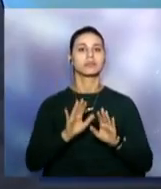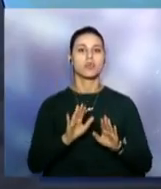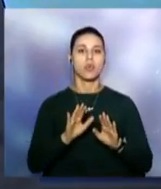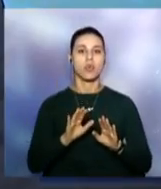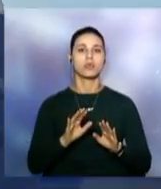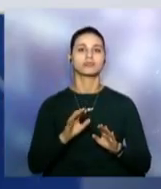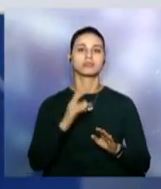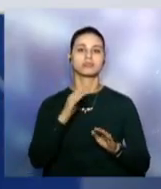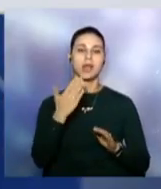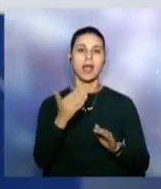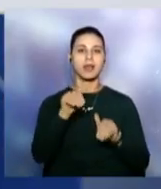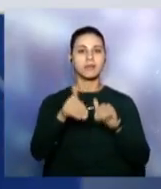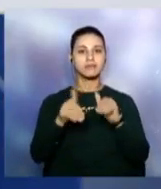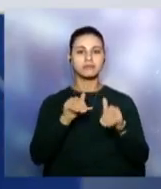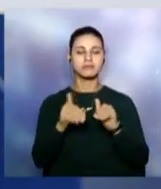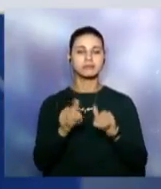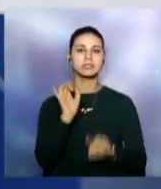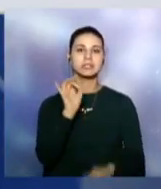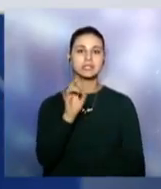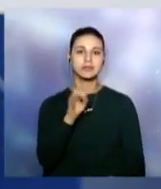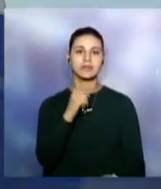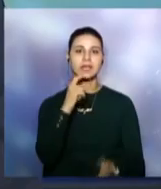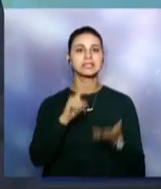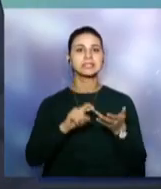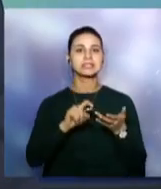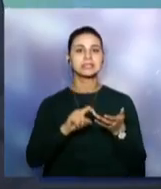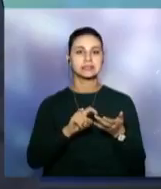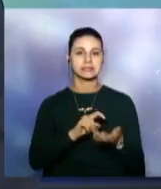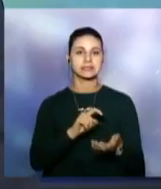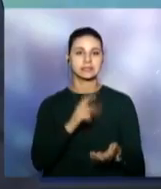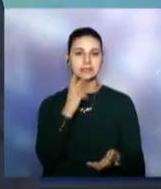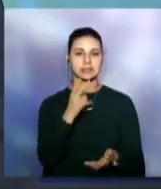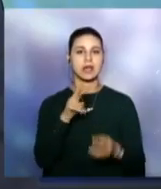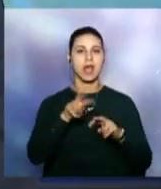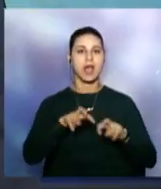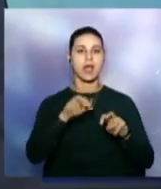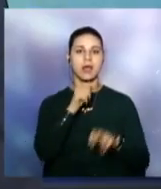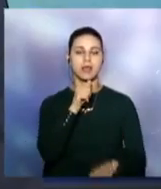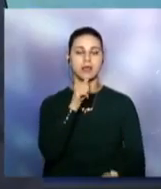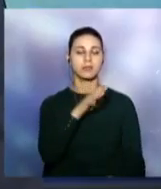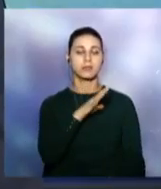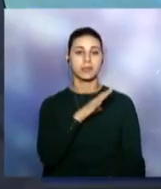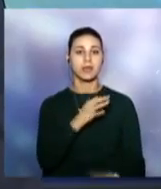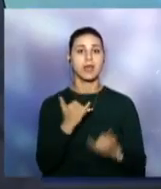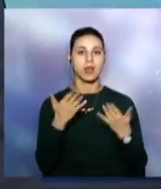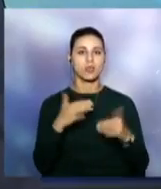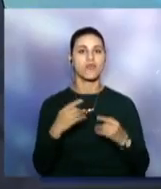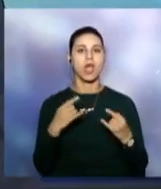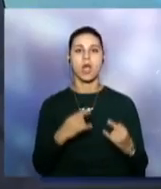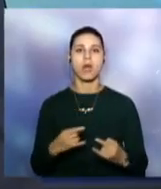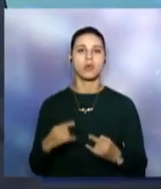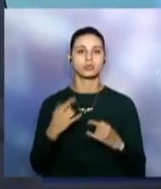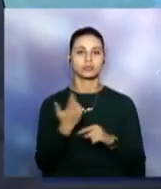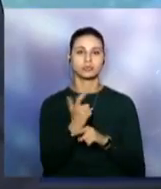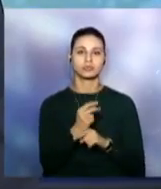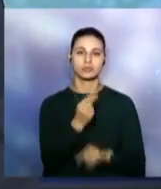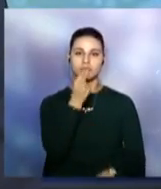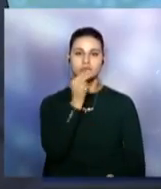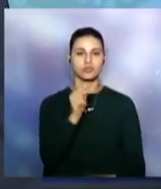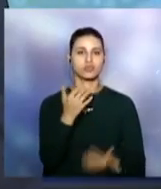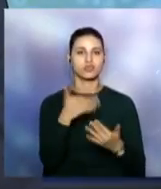და პალპაციით, გასინჯვა და სასწაულებად. ნუ წინმილის მოგეხსენებათ და ახლა ესეთი ეხოსკოპები არის, რომ